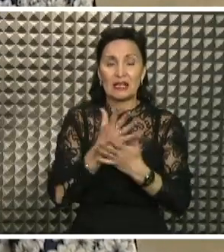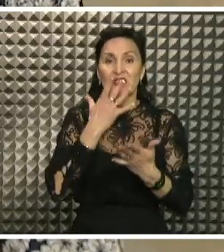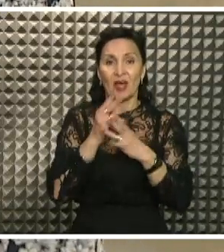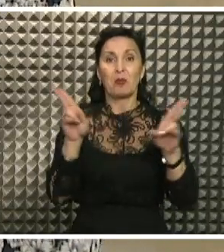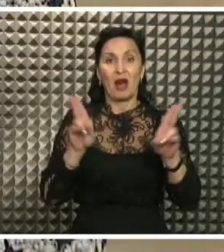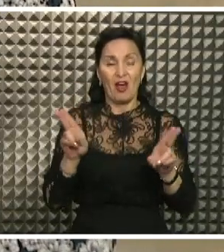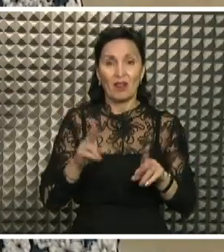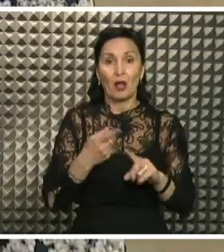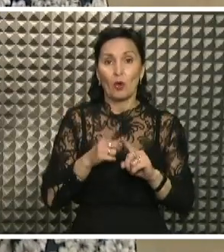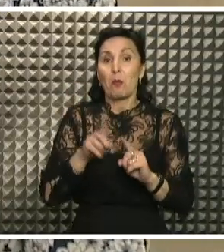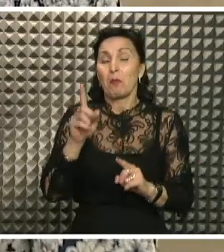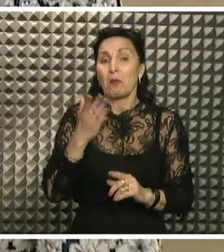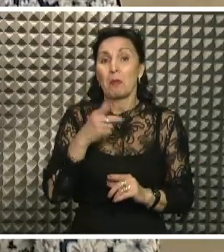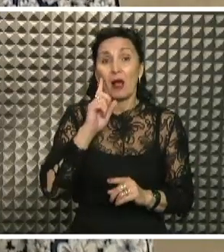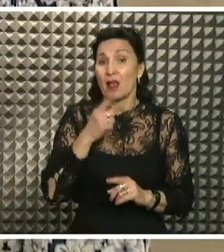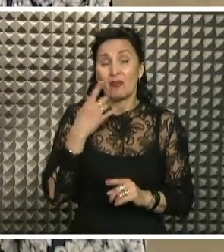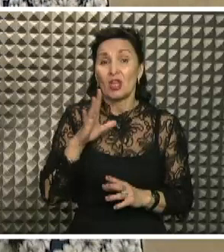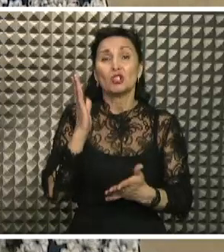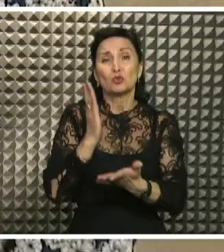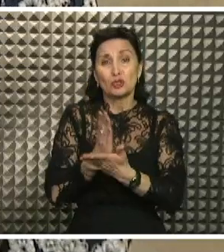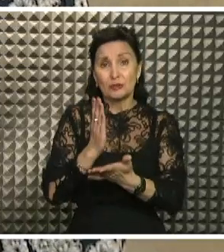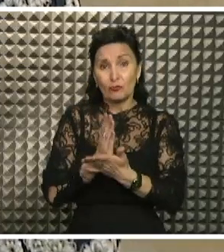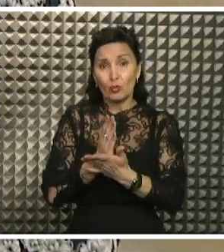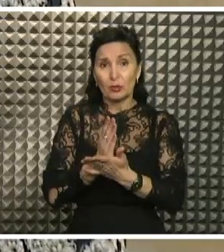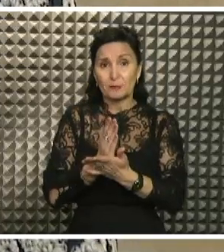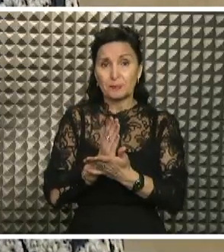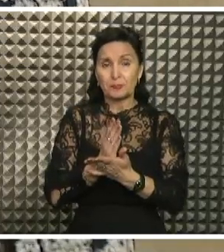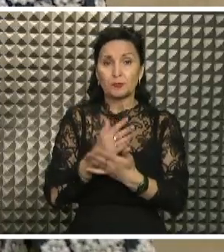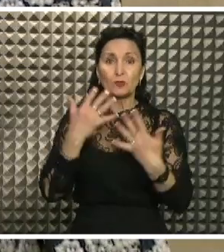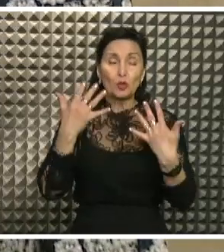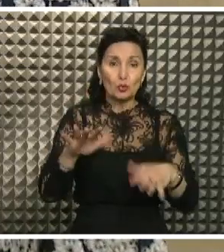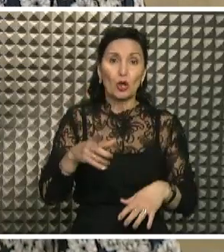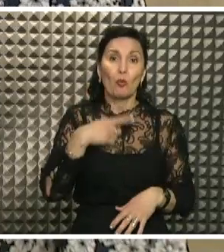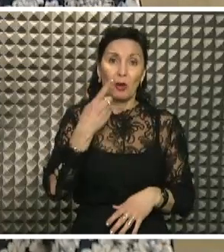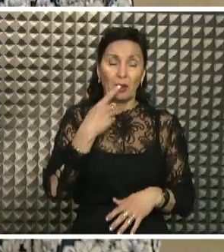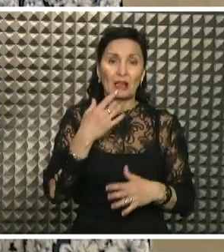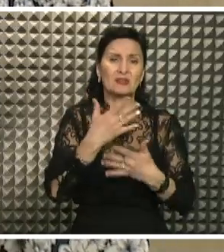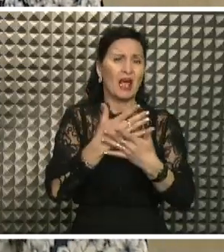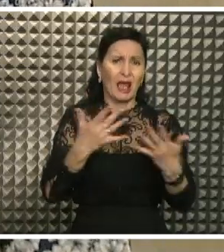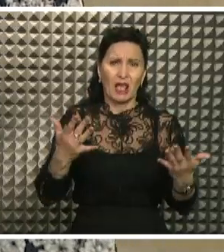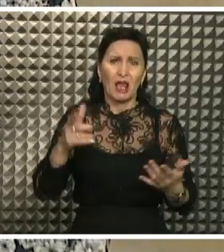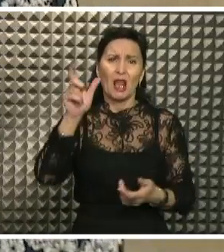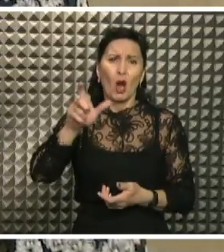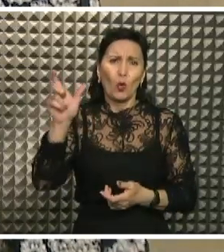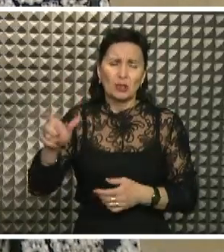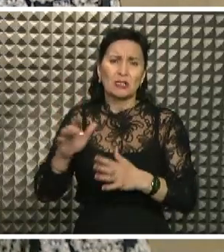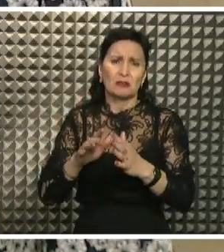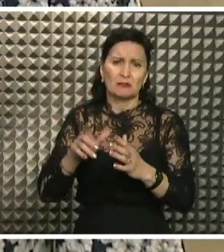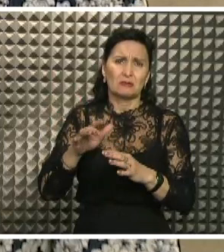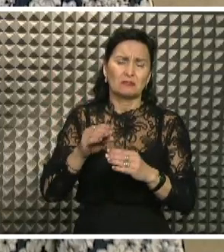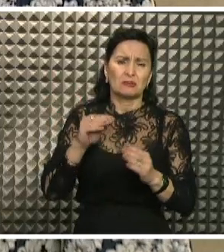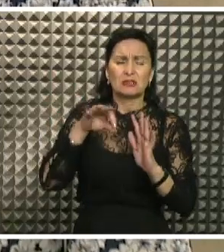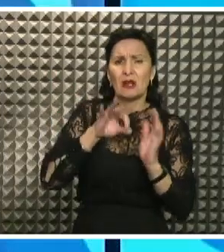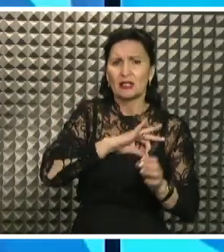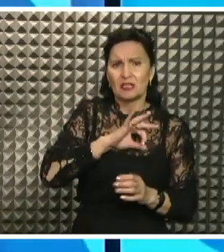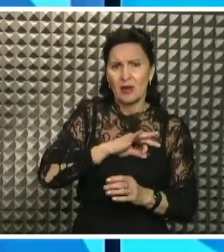о которых мы пока не говорим. Но и существуют, в общем-то, уже упомянутые всякие народные средства. Существуют растительные